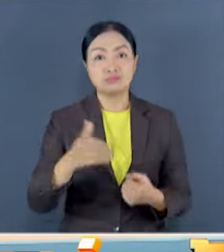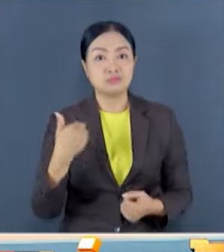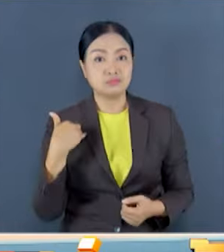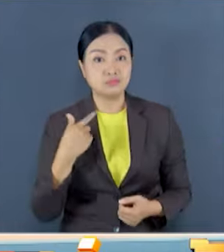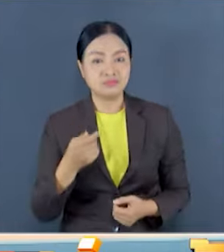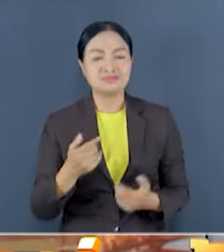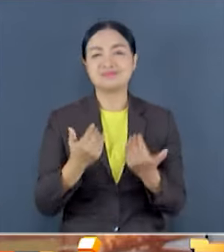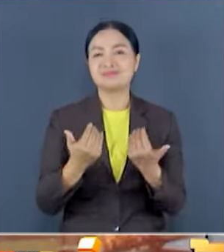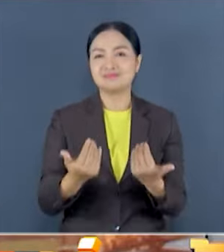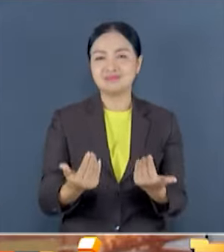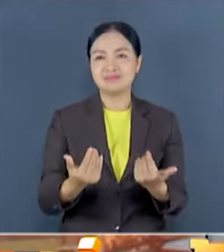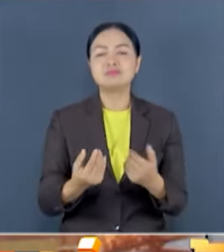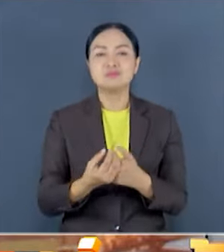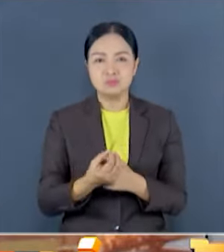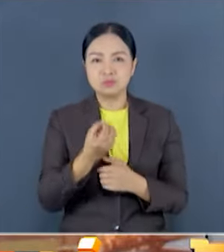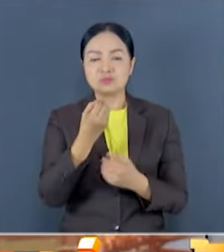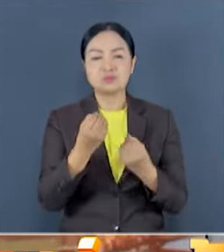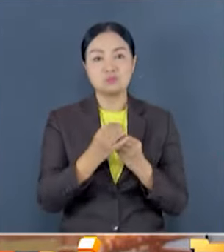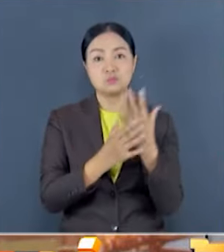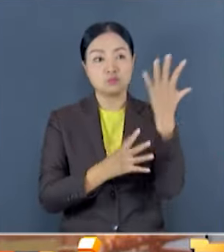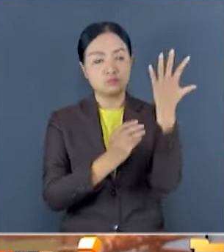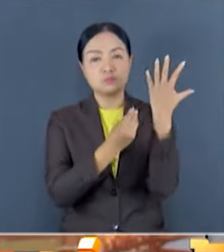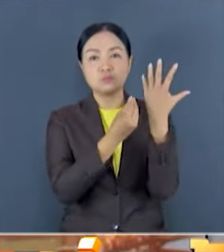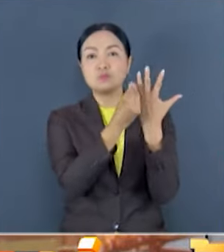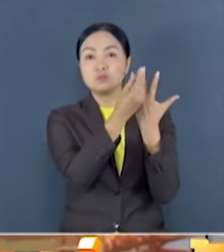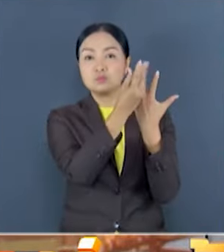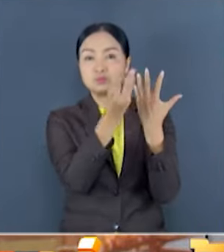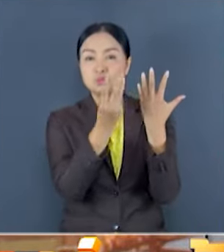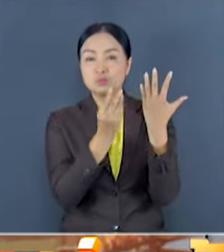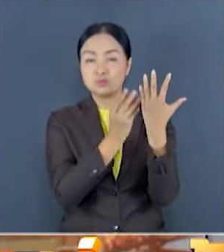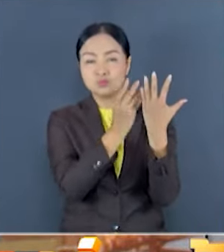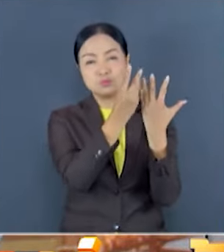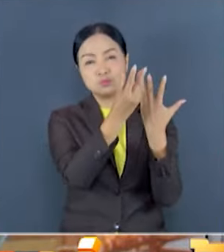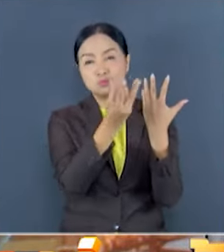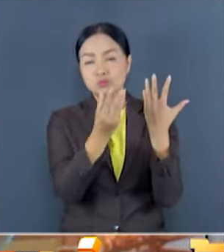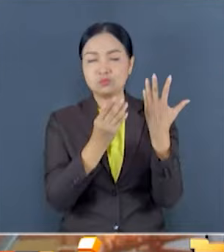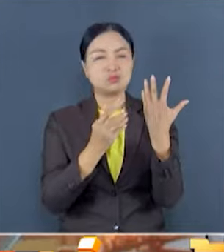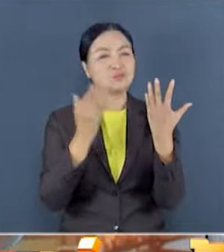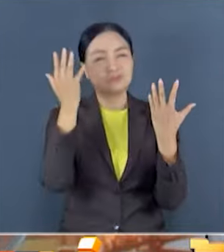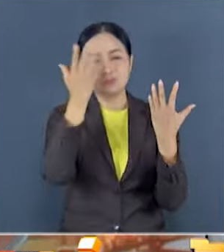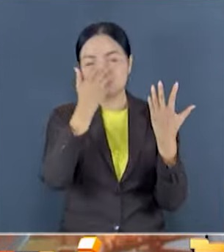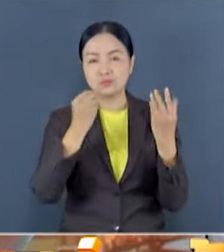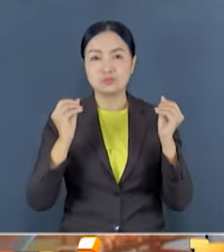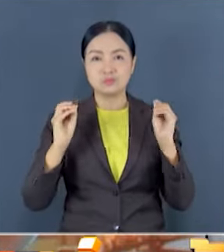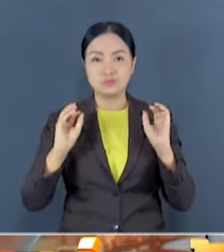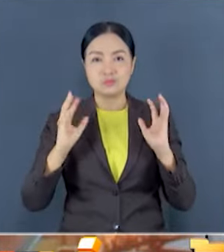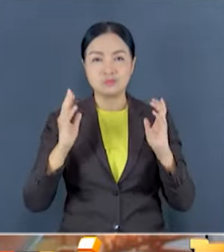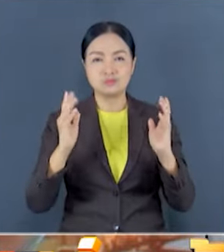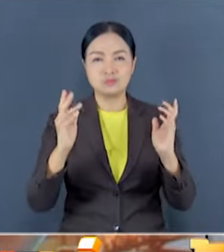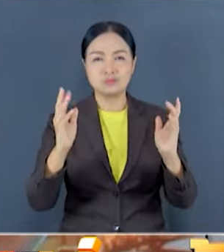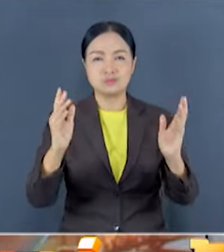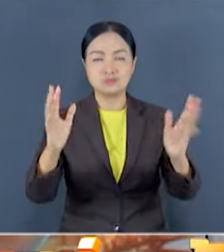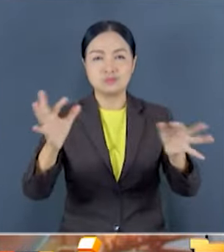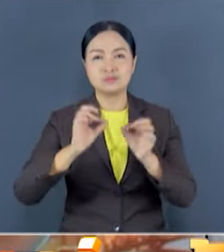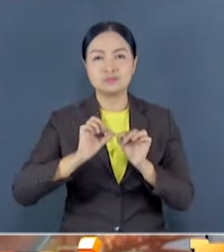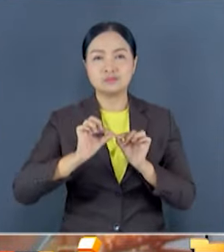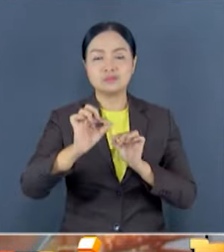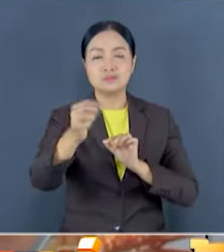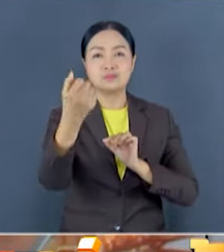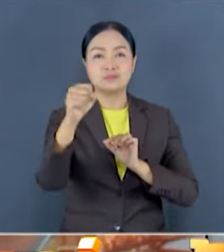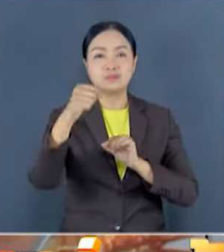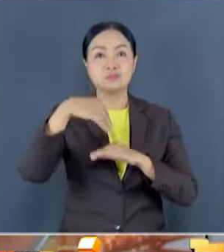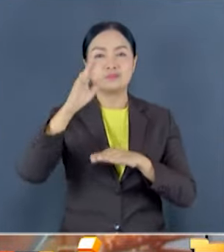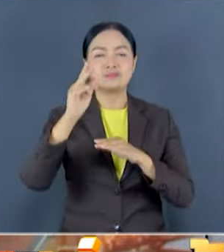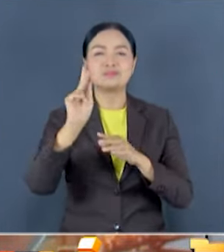ตอนนี้ครับผู้ชมฮะดอกอินทนิลโอ้ยกำลังบานสะพรั่งเลยแล้วบานสะพรั่งที่ถนนสาธุศรีนี่ยาวนับ10กิโลเมตรเลยฮะและที่สำคัญ